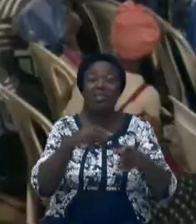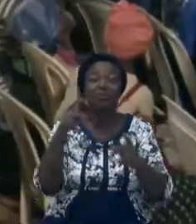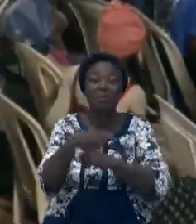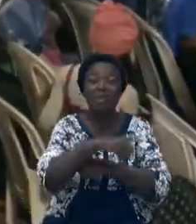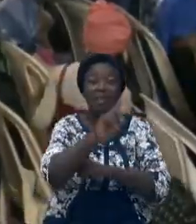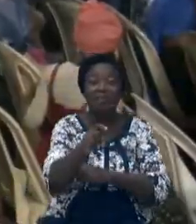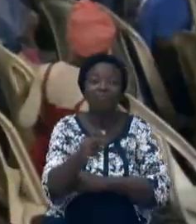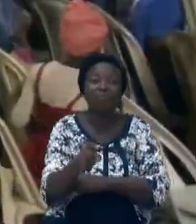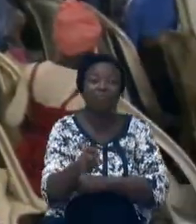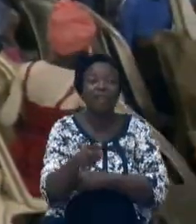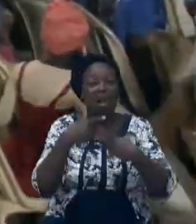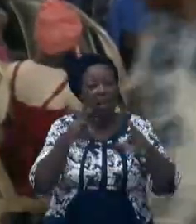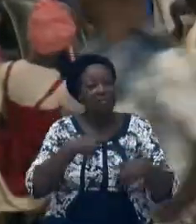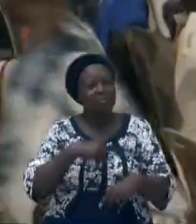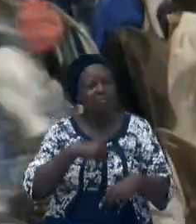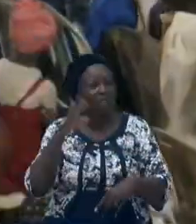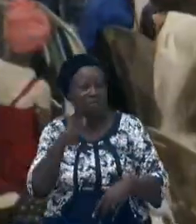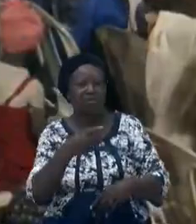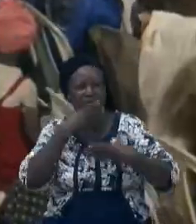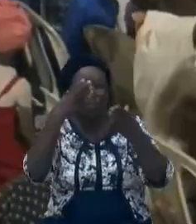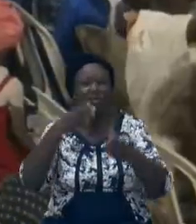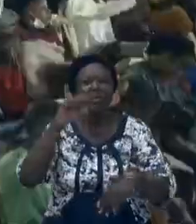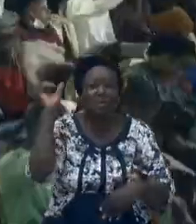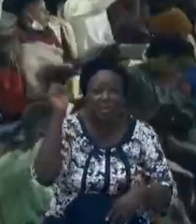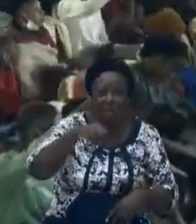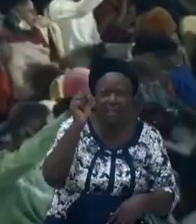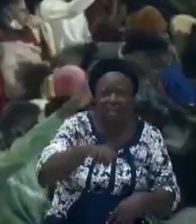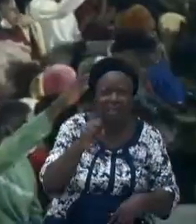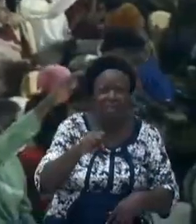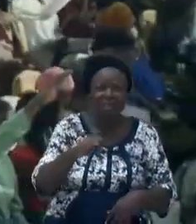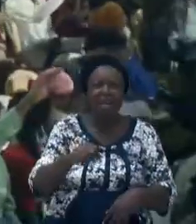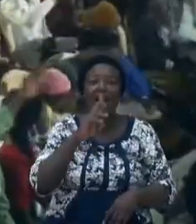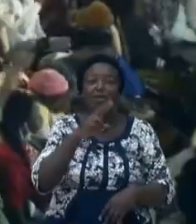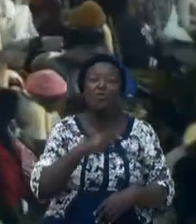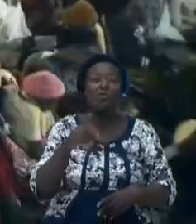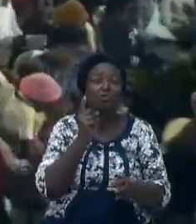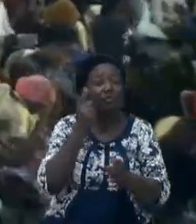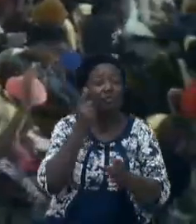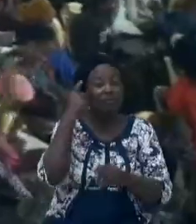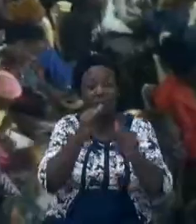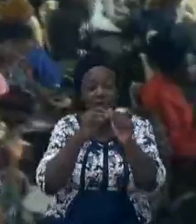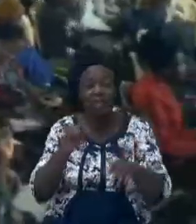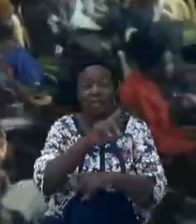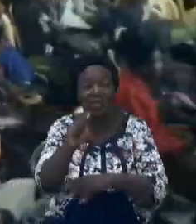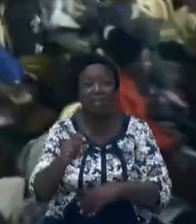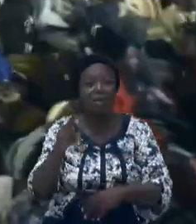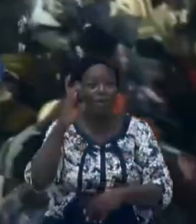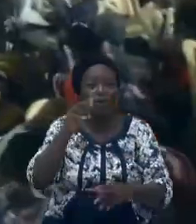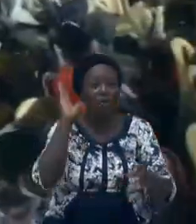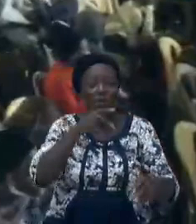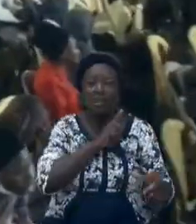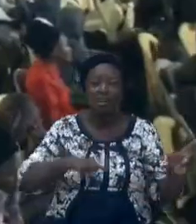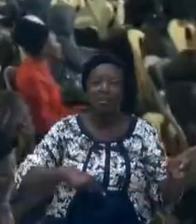pour la liberté et la libération aujourd'hui je mette entendre un